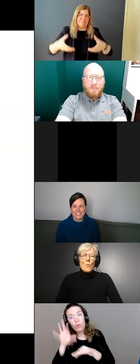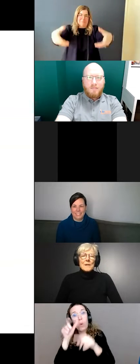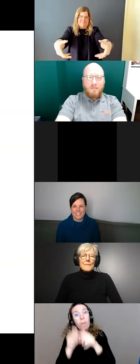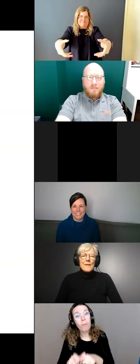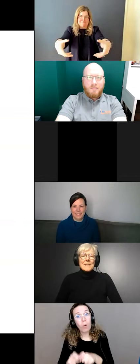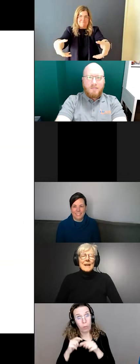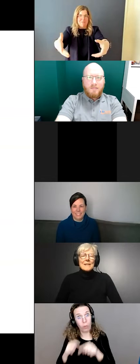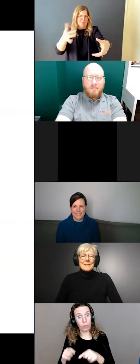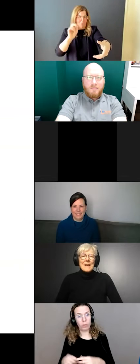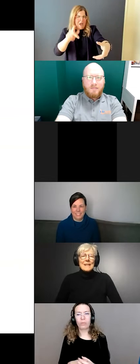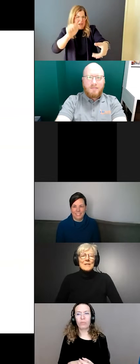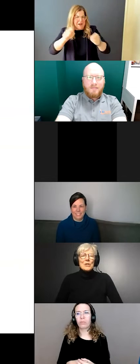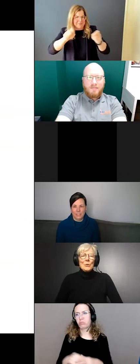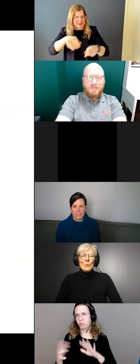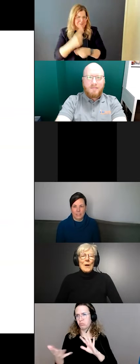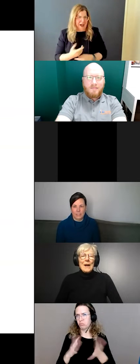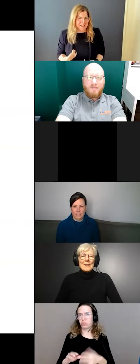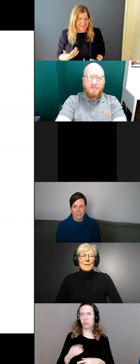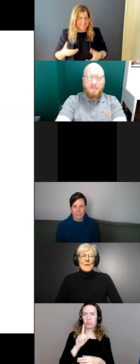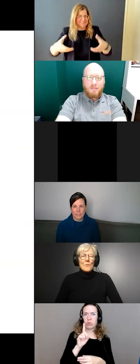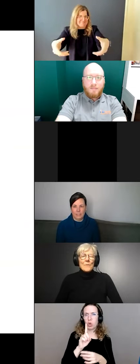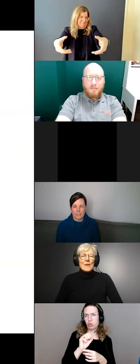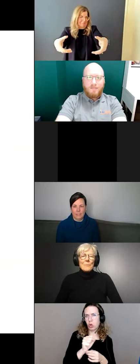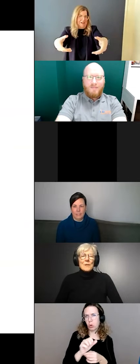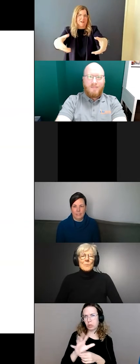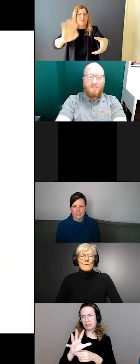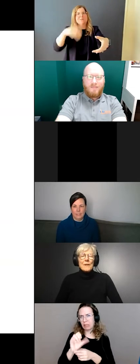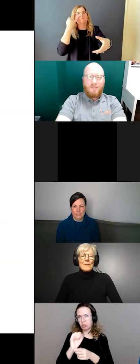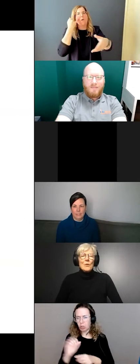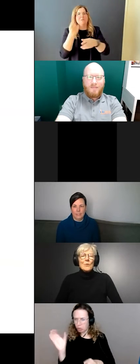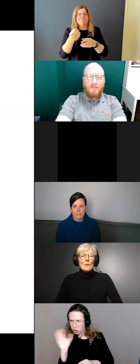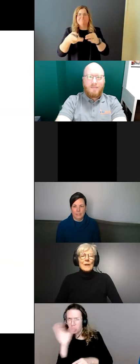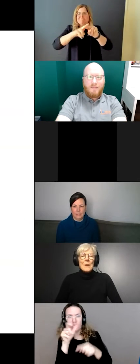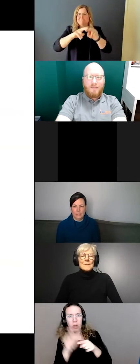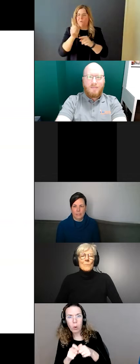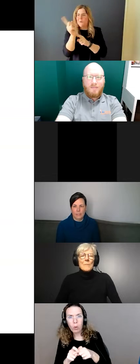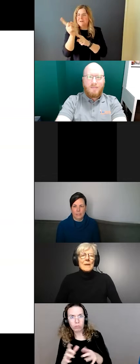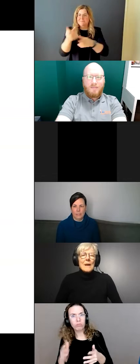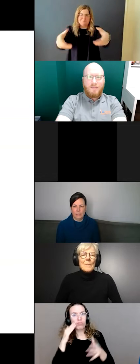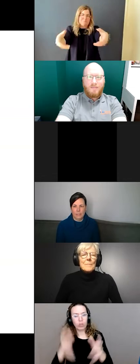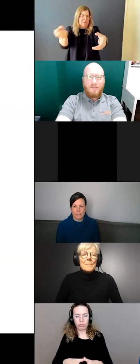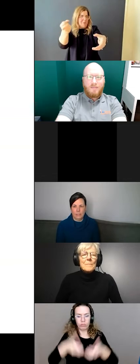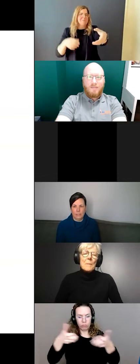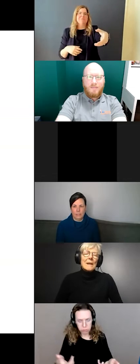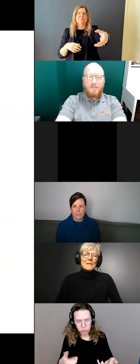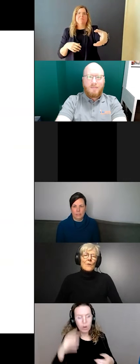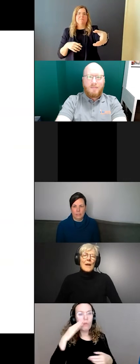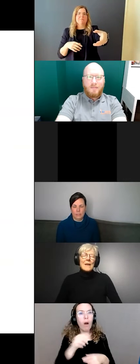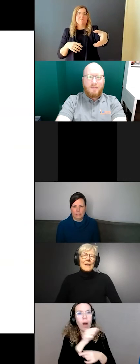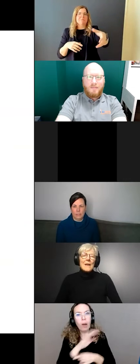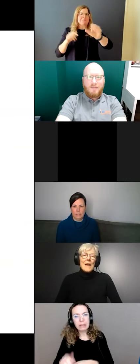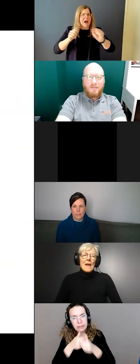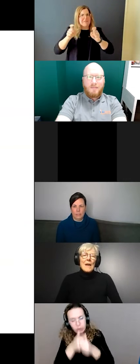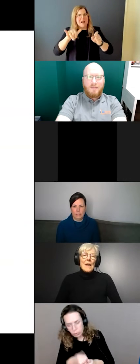recherchait autrefois pour trouver des mots, ça aurait pris peut-être 1 à 5 secondes de trouver le mot, n'est-ce pas?